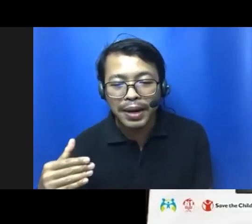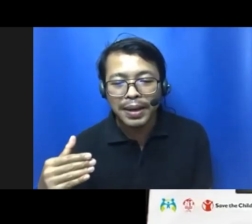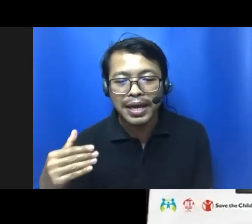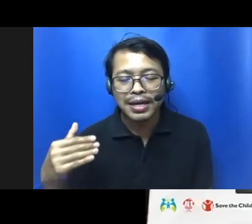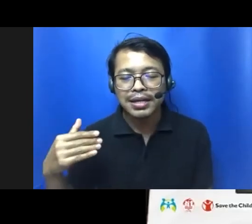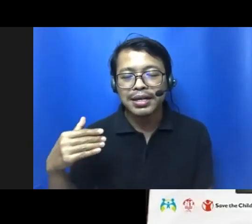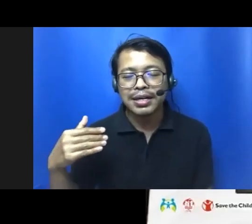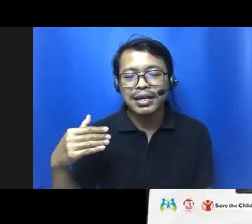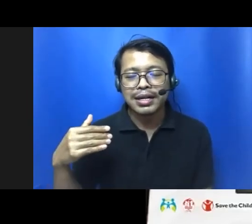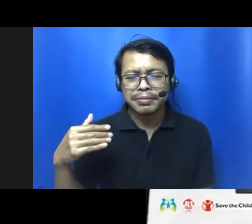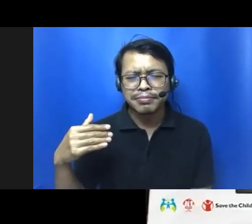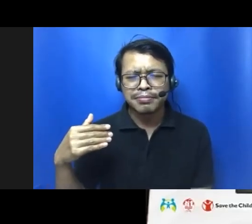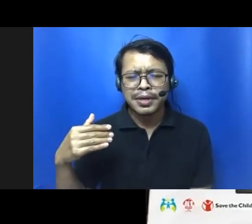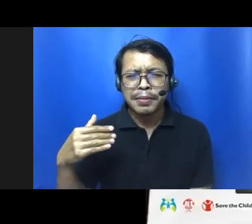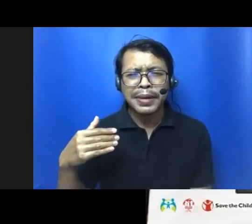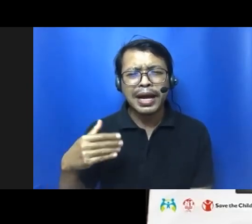itu